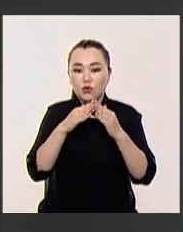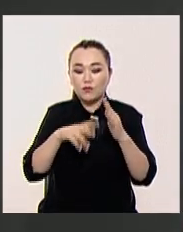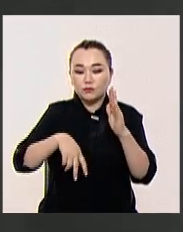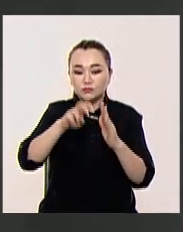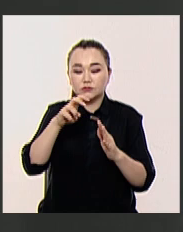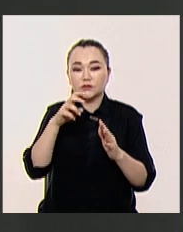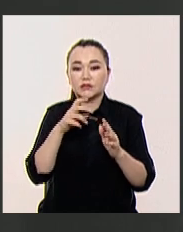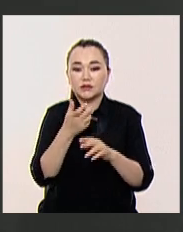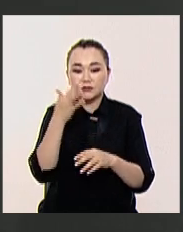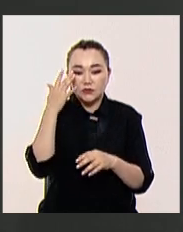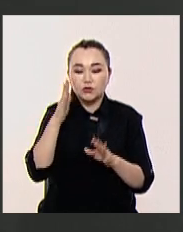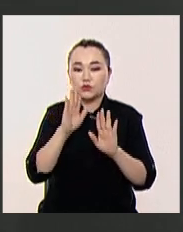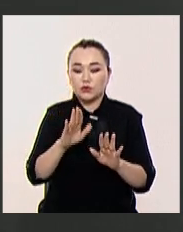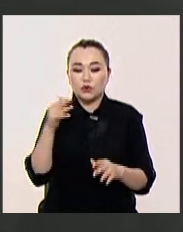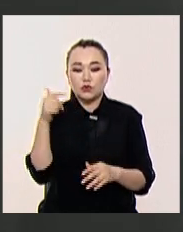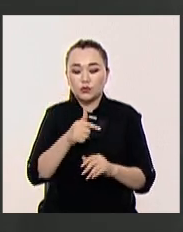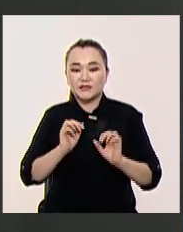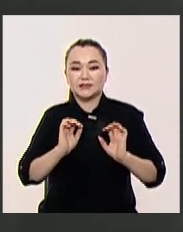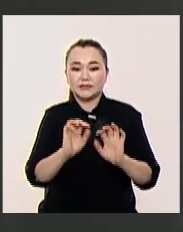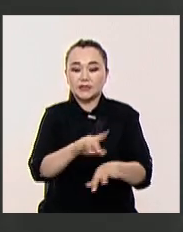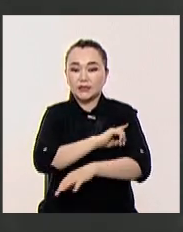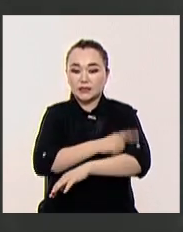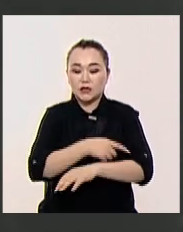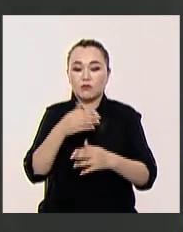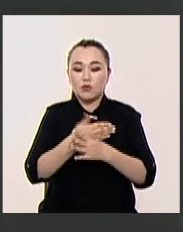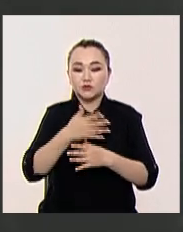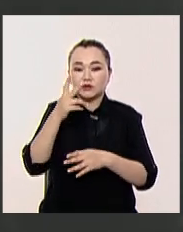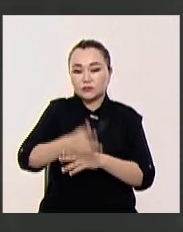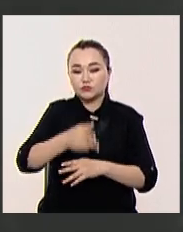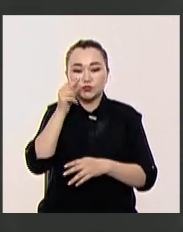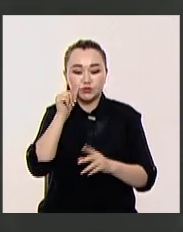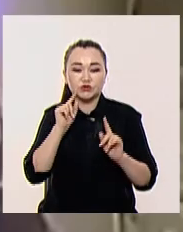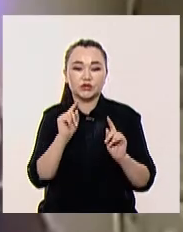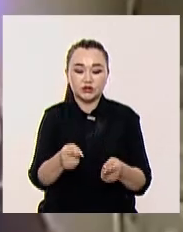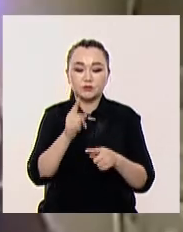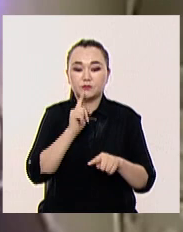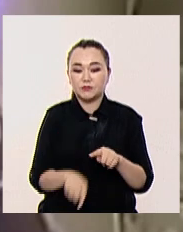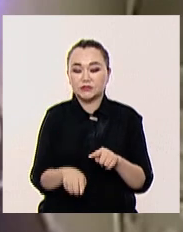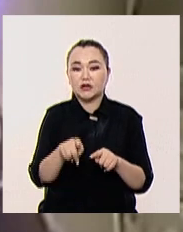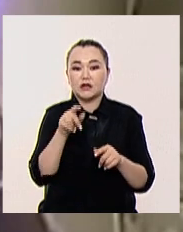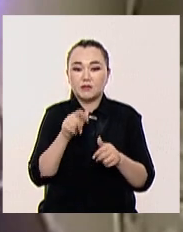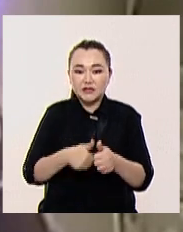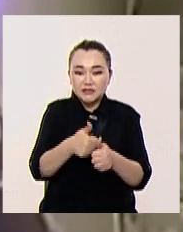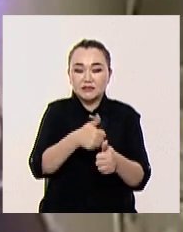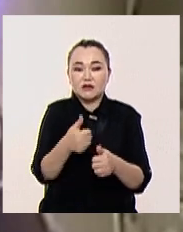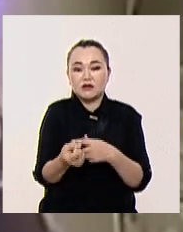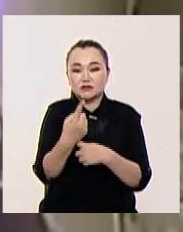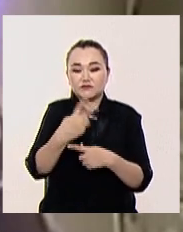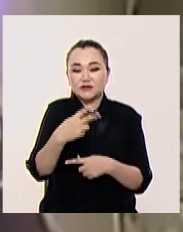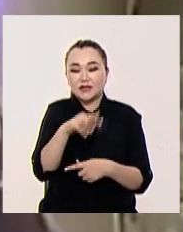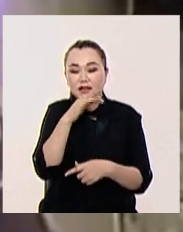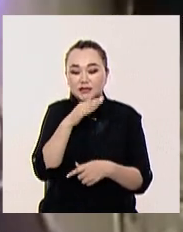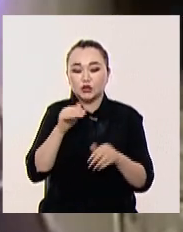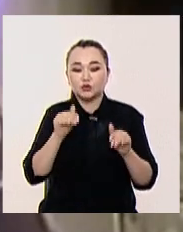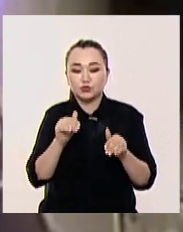навязчивого поклонника ей удалось только грубой силой. С помощью камер наблюдения мужчину задержали быстро. Преследователем оказался 20-летний